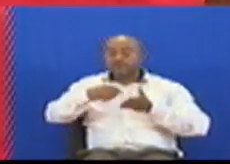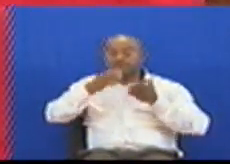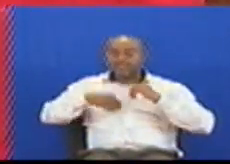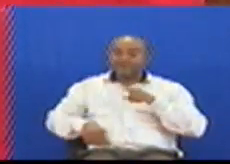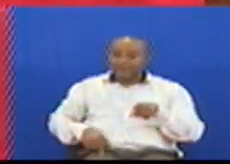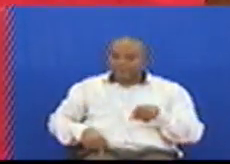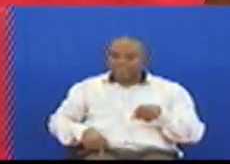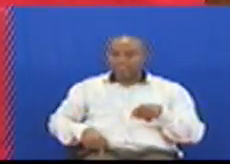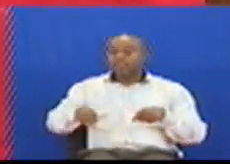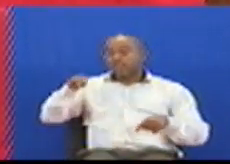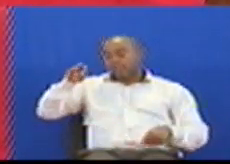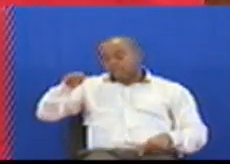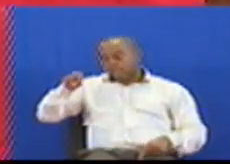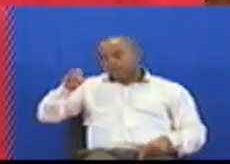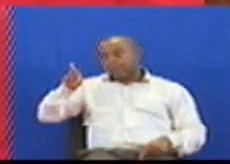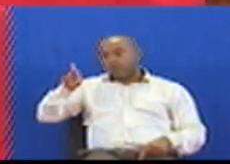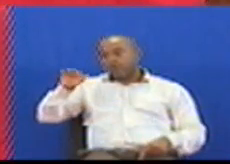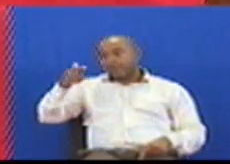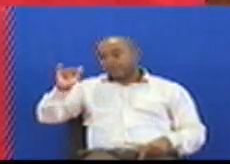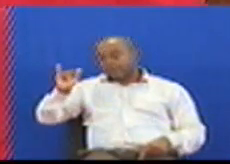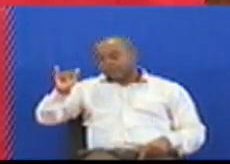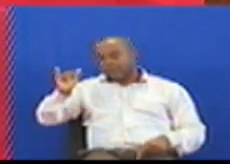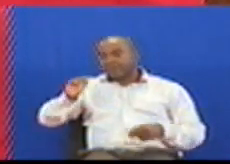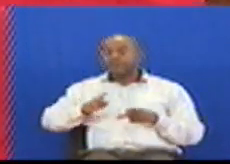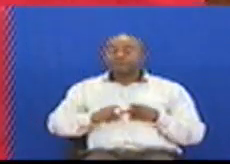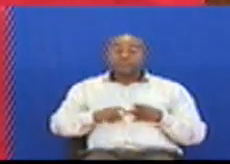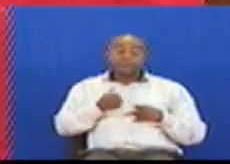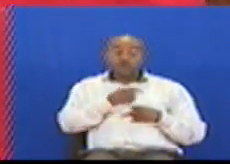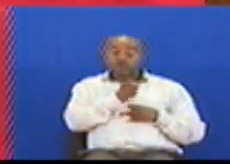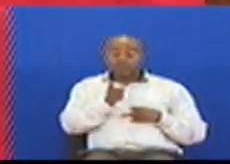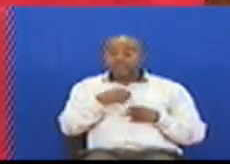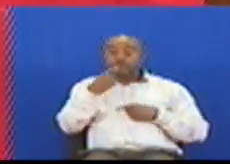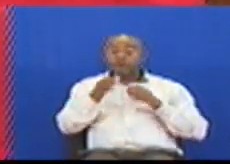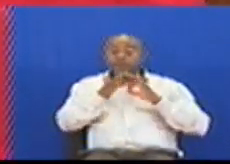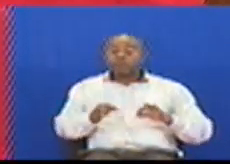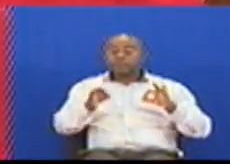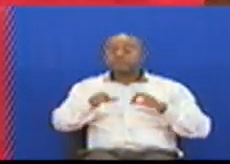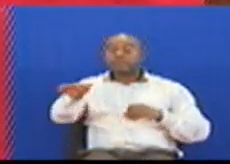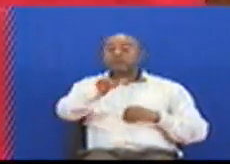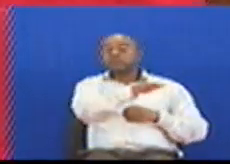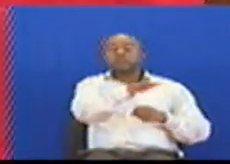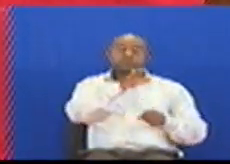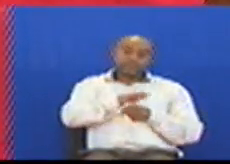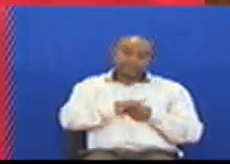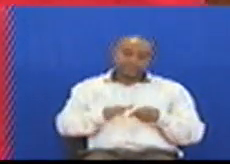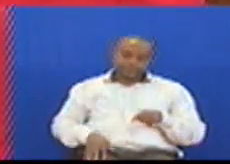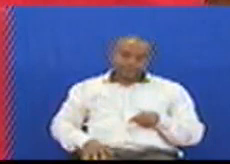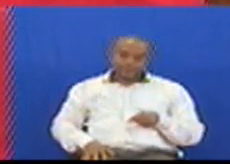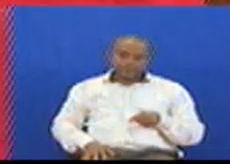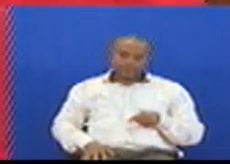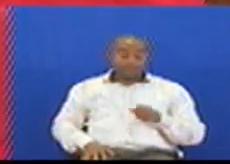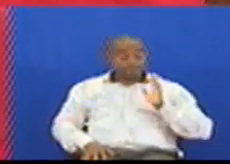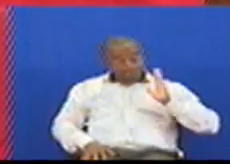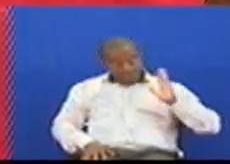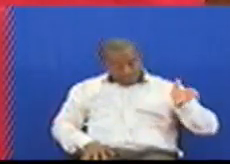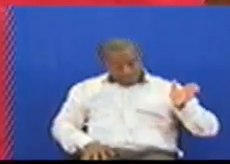cha Muliti, lakini bado umetuboreshea mazingira mengi sana. Ombi langu tu kwenye eneo hili